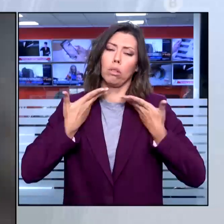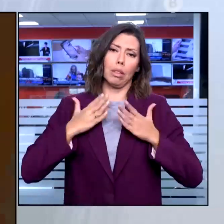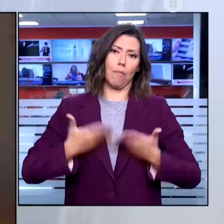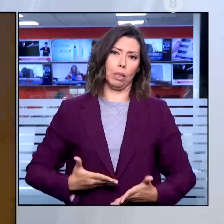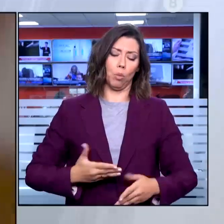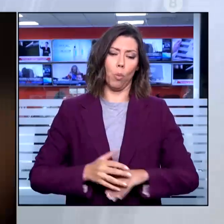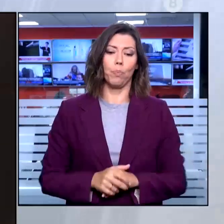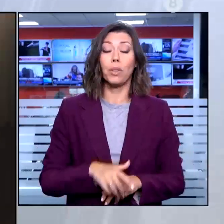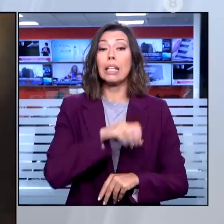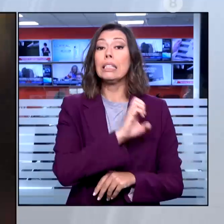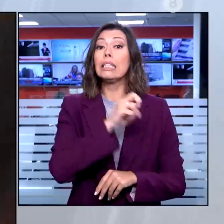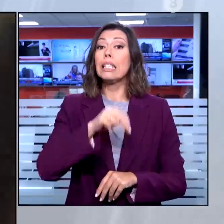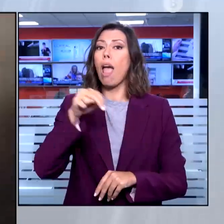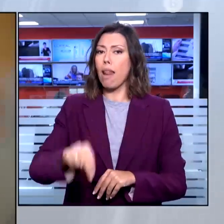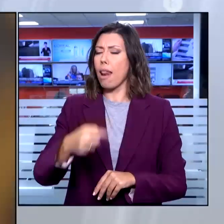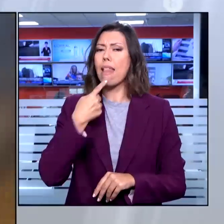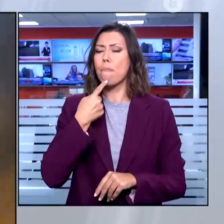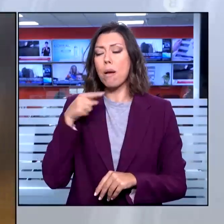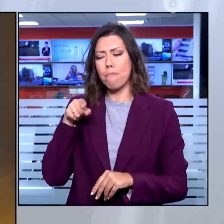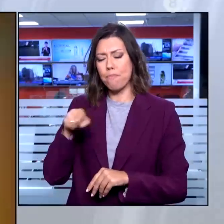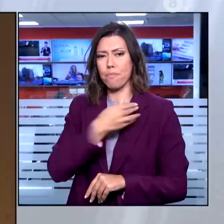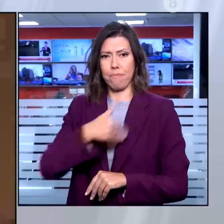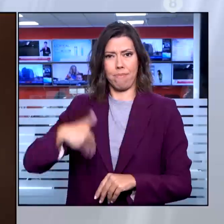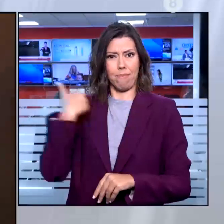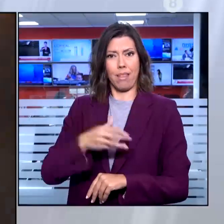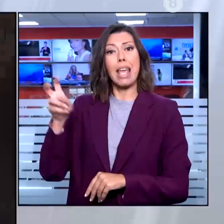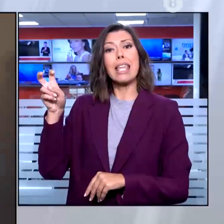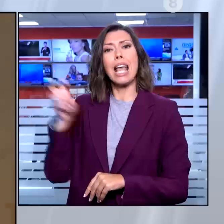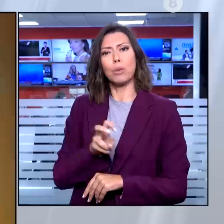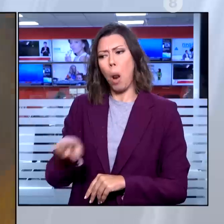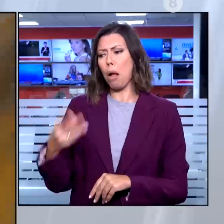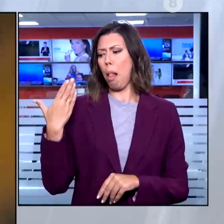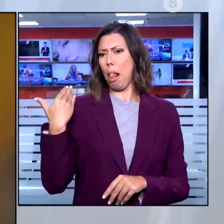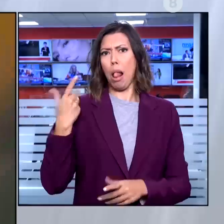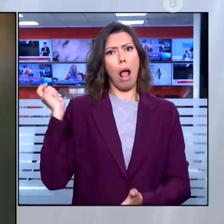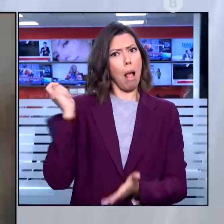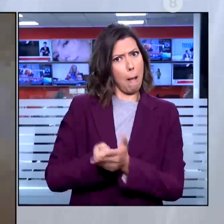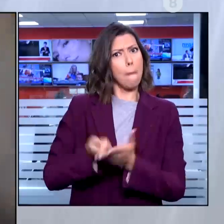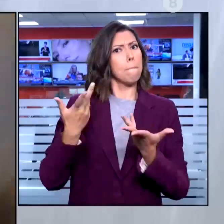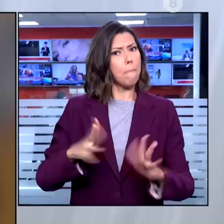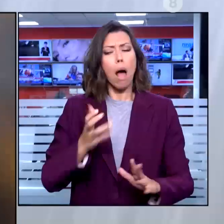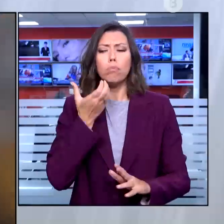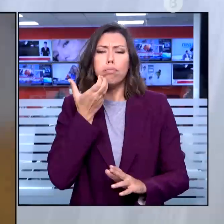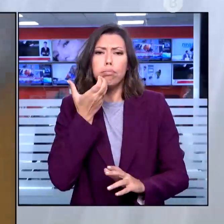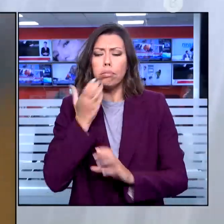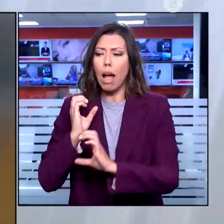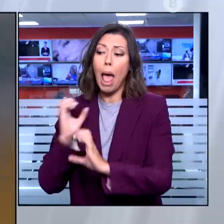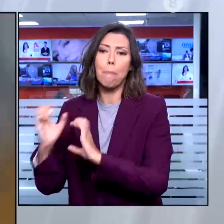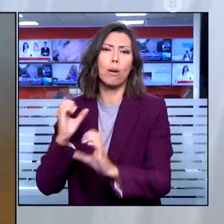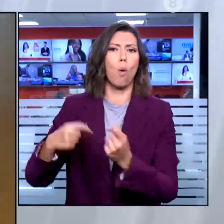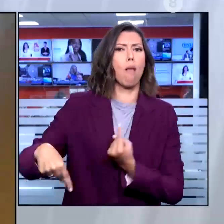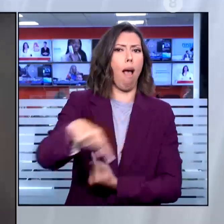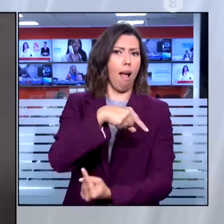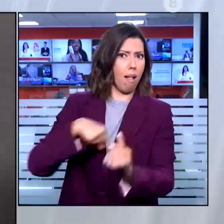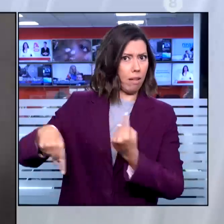Σύμφωνα με το CNN, η Χεζμπολάχ είχε αγοράσει τους βομβιτές που εξεράγησαν τους τελευταίους μήνες, ώστε να μπορούν να επικοινωνούν τα μέλη της μεταξύ τους. Οι New